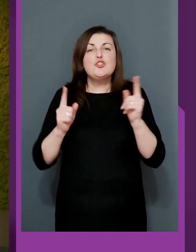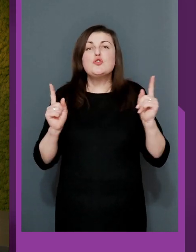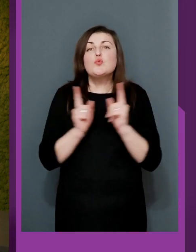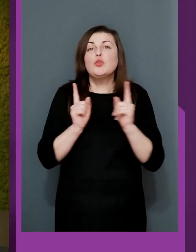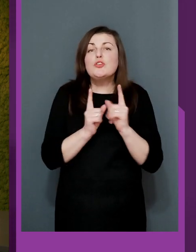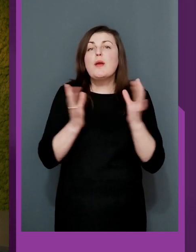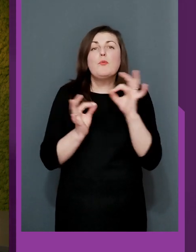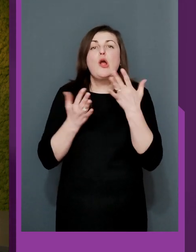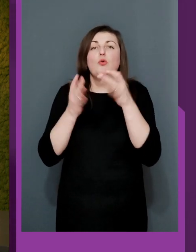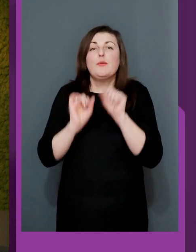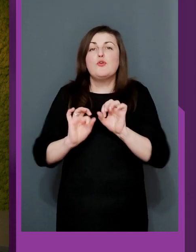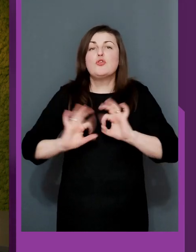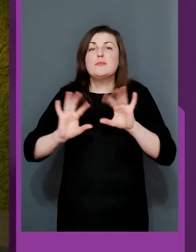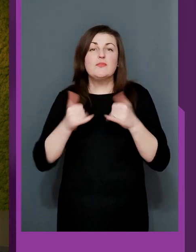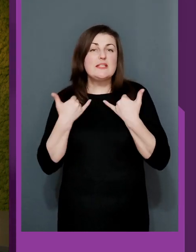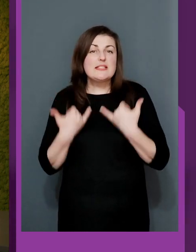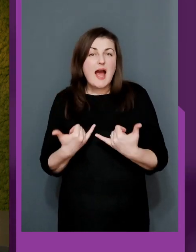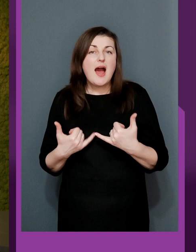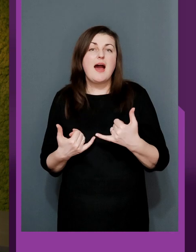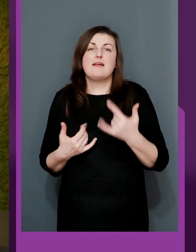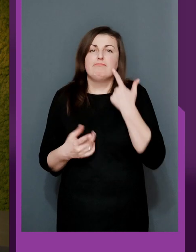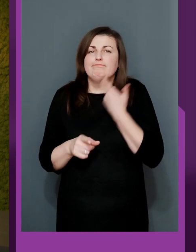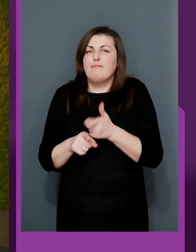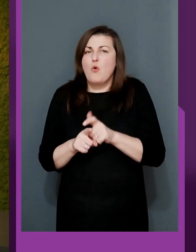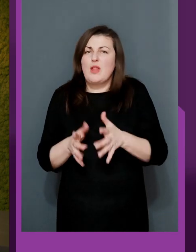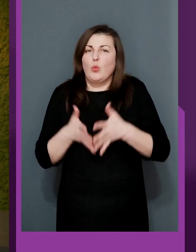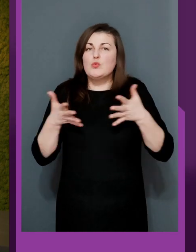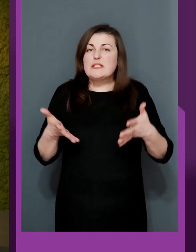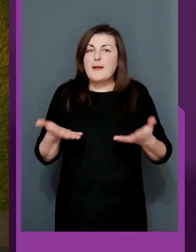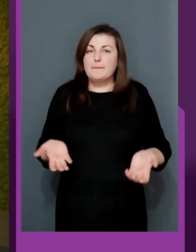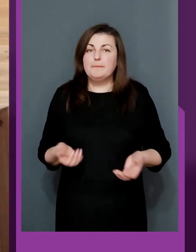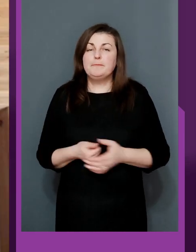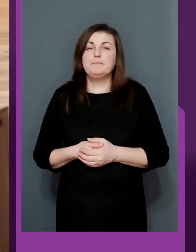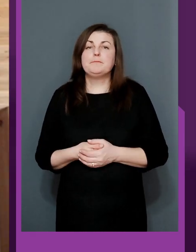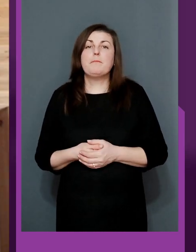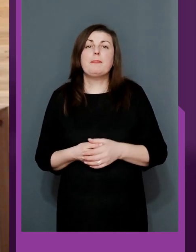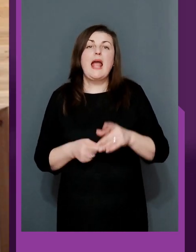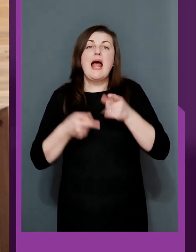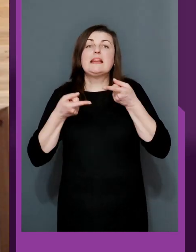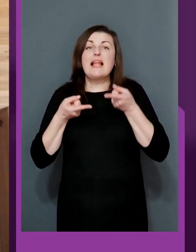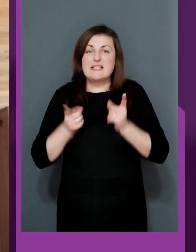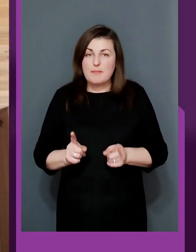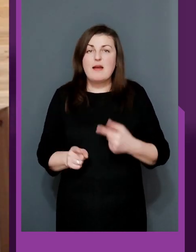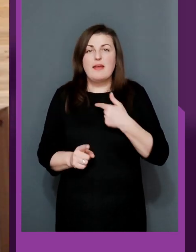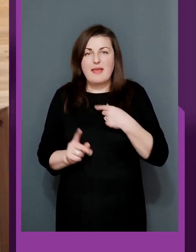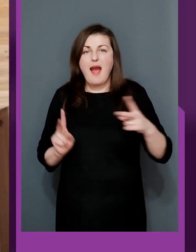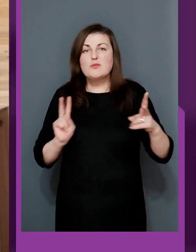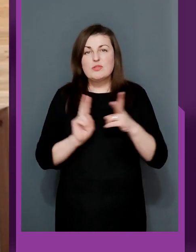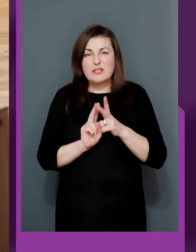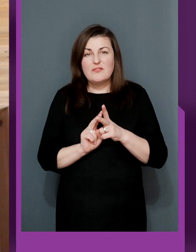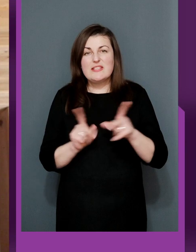сутички ось про яку ти можеш розповісти зараз понад усе а насправді я